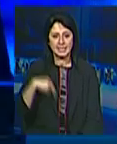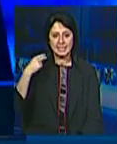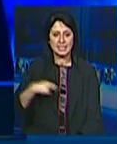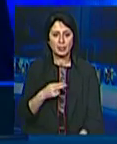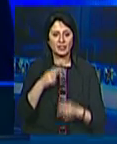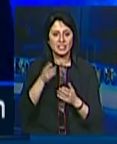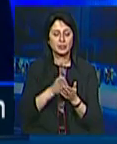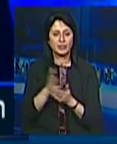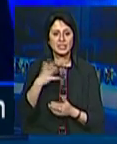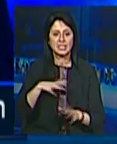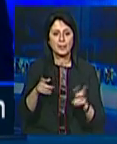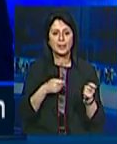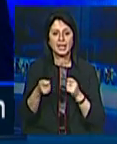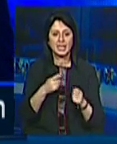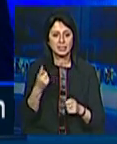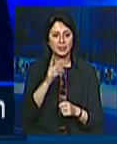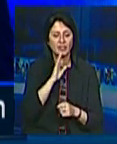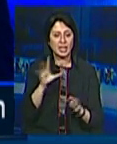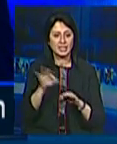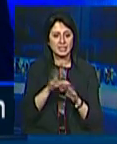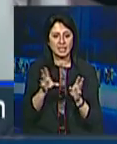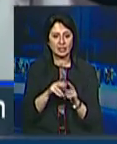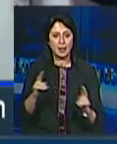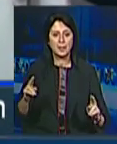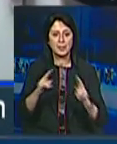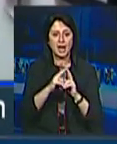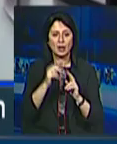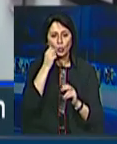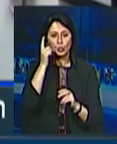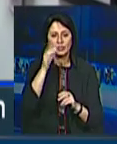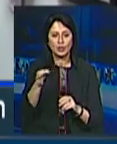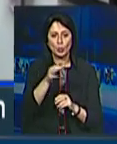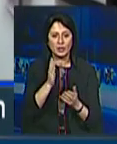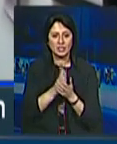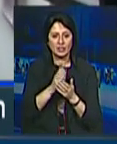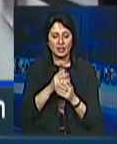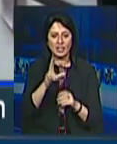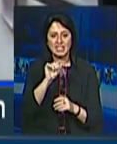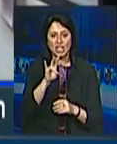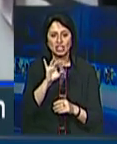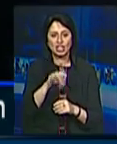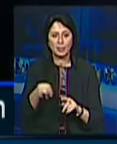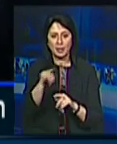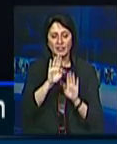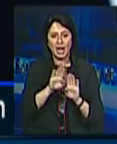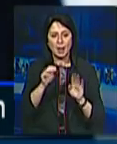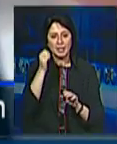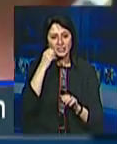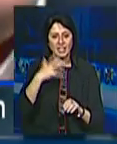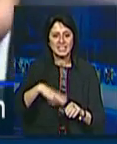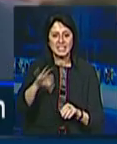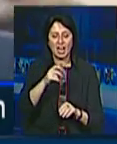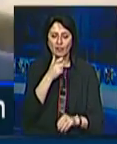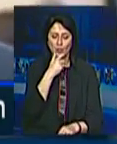საფრანგეთში ვიზიტის ფარგლებში საქართველოს პრეზიდენტმა პირველ ლედისთან ერთად პარიზის ერთ-ერთ უძველეს უბანში მდებარე სან-ჟერმენის აუდიტორიაში გამოფენა ძველი